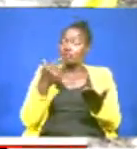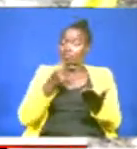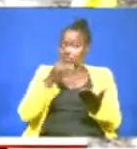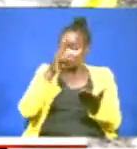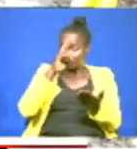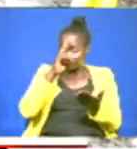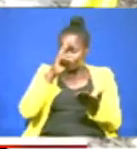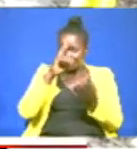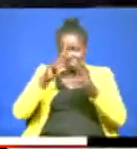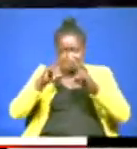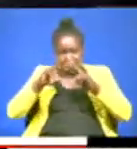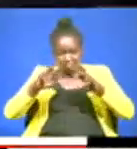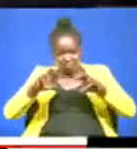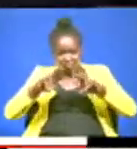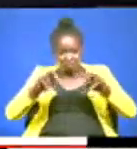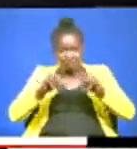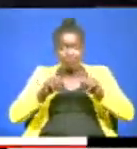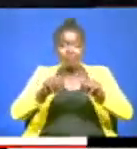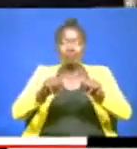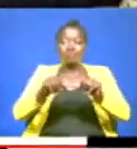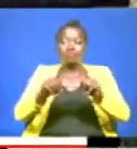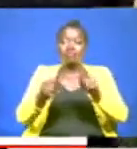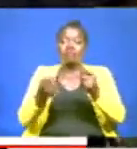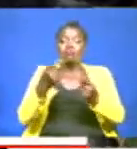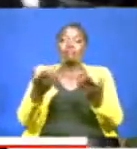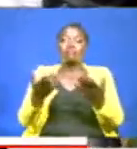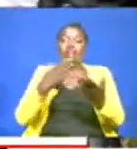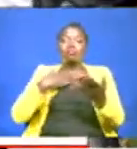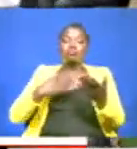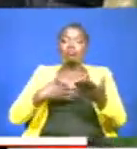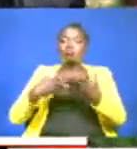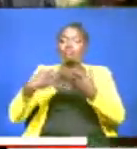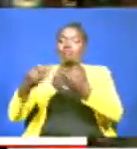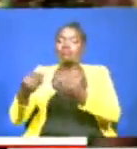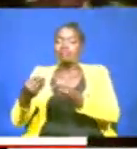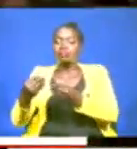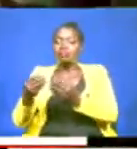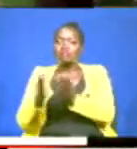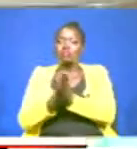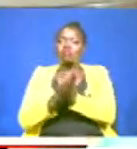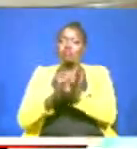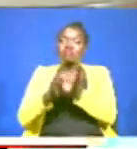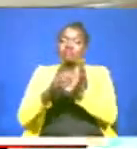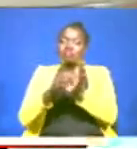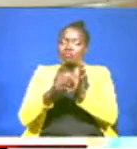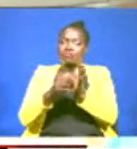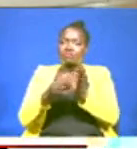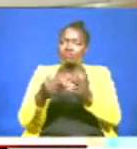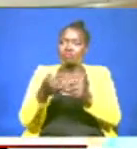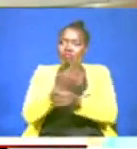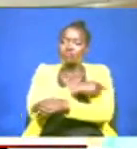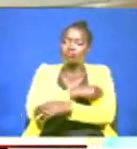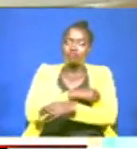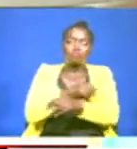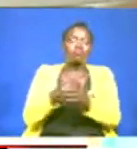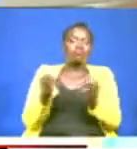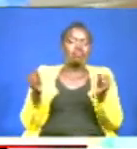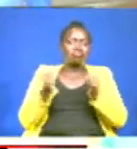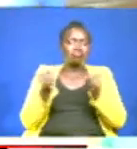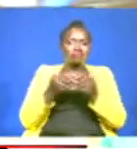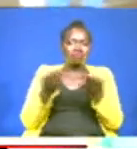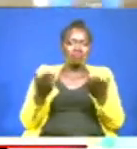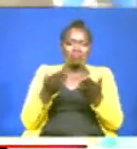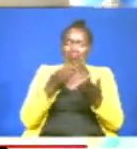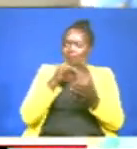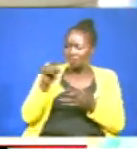launched investigations into the matter, with the body of the watchman taken to Kangundo Hospital mortuary. Huo kijana ameuliwa hapa alikuwa askale,